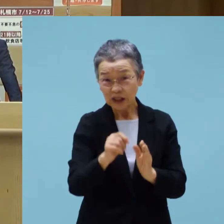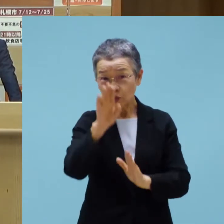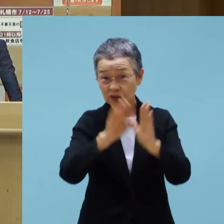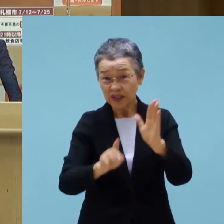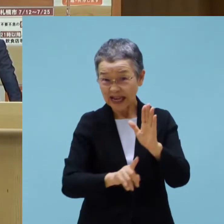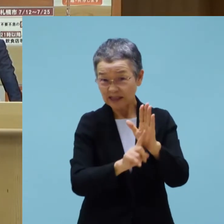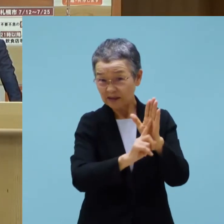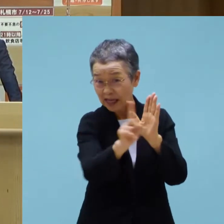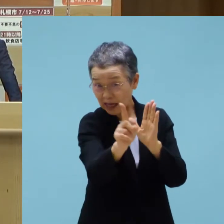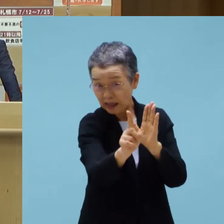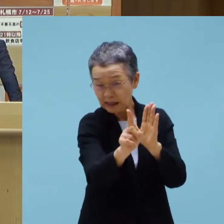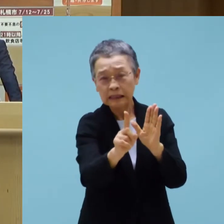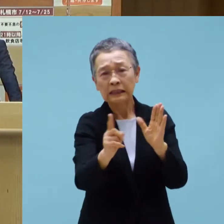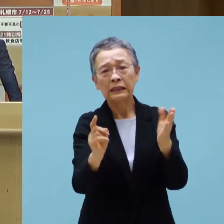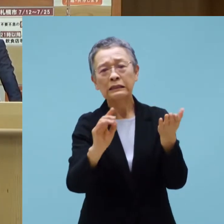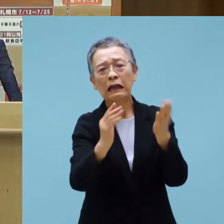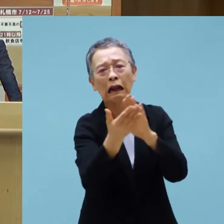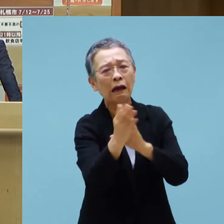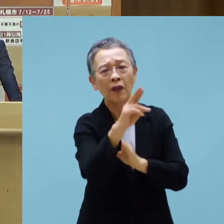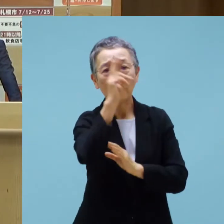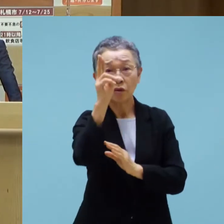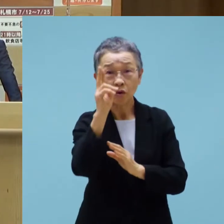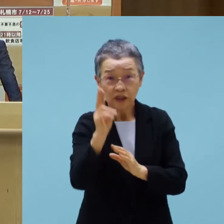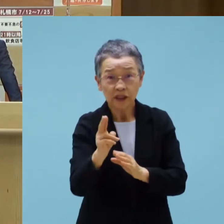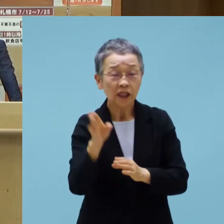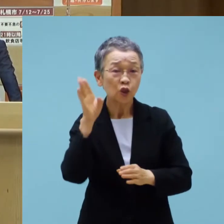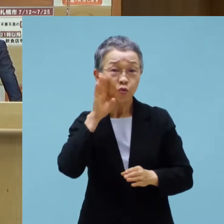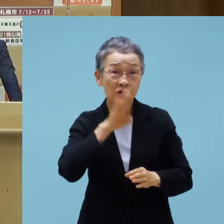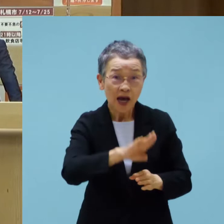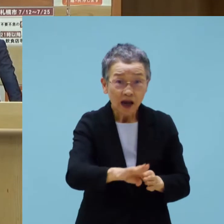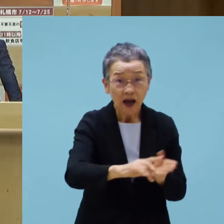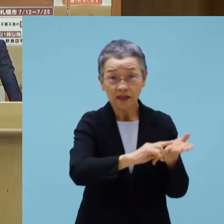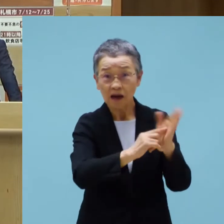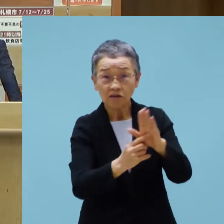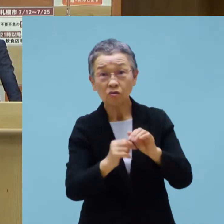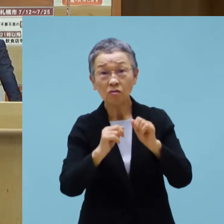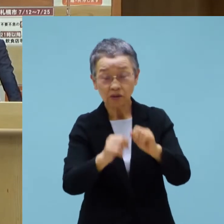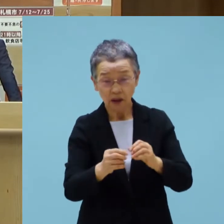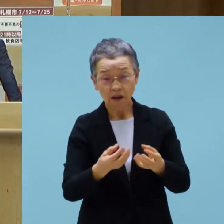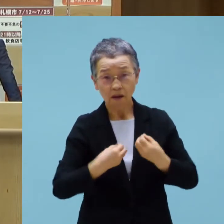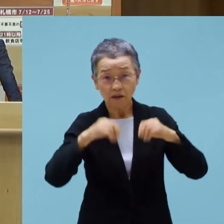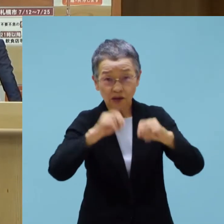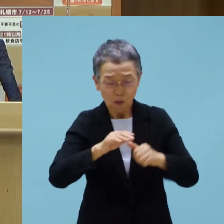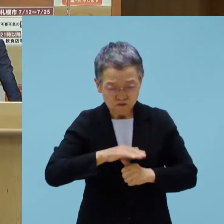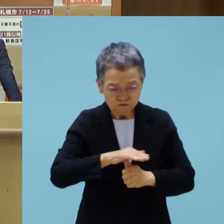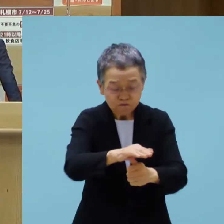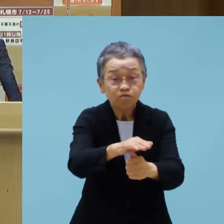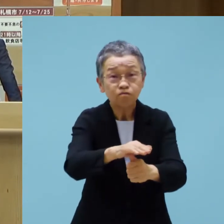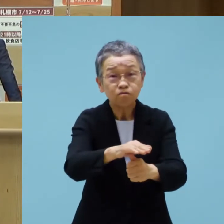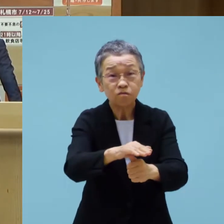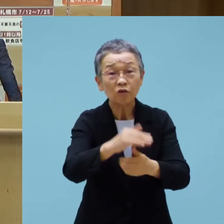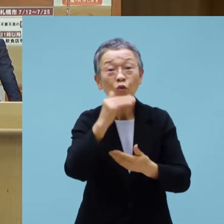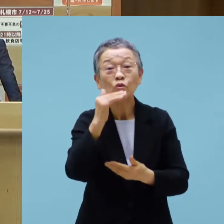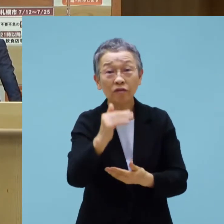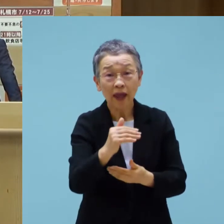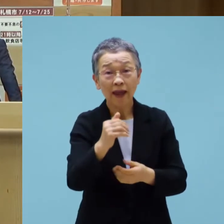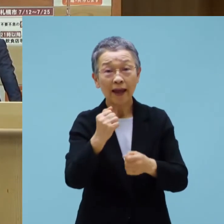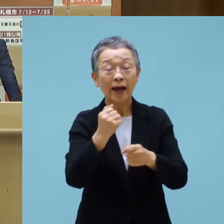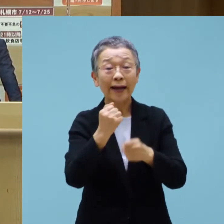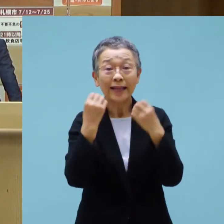にその機動的に発動して感染を抑制していこうということで作られたものなんです